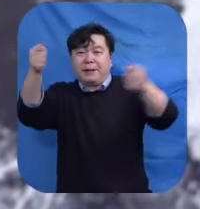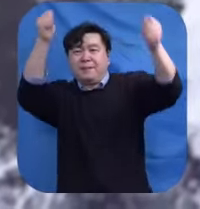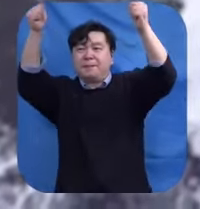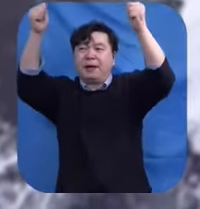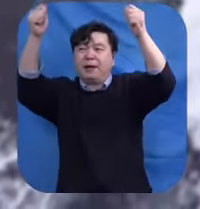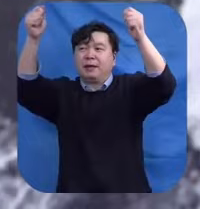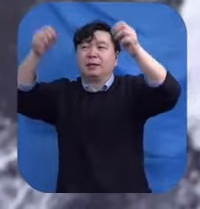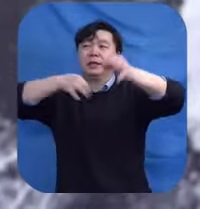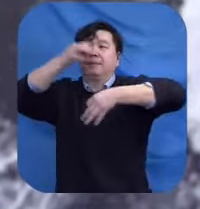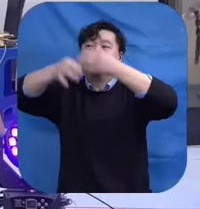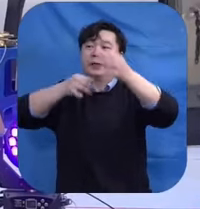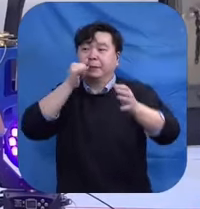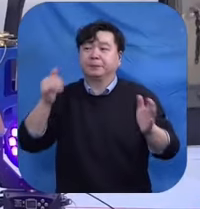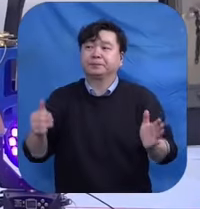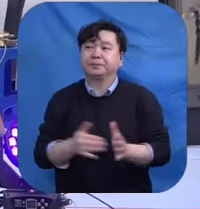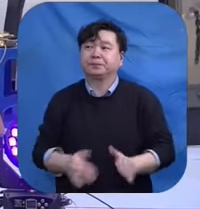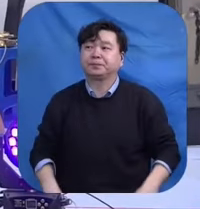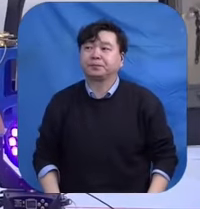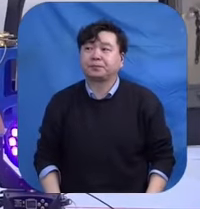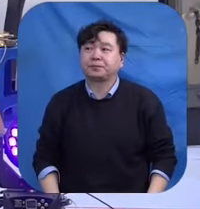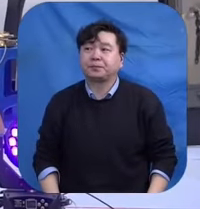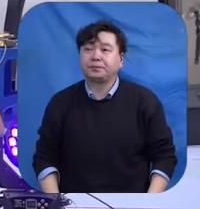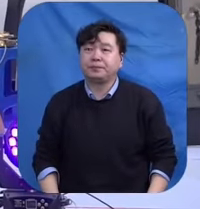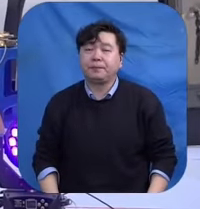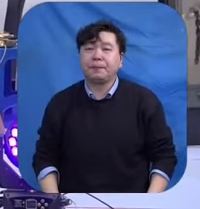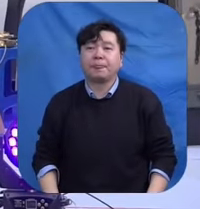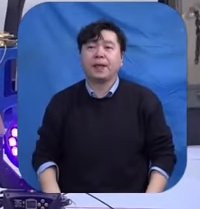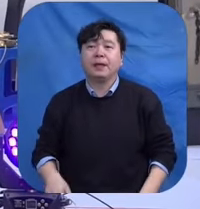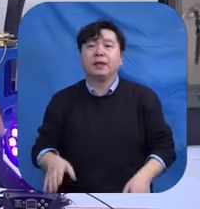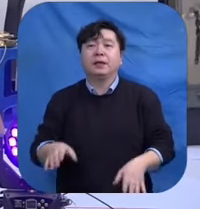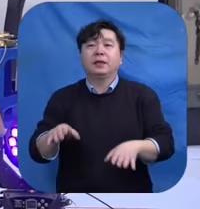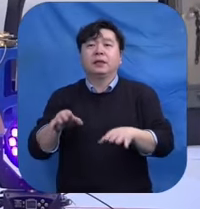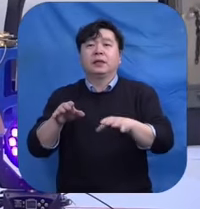만세를 불렀습니다. 그것이 지난